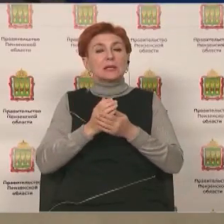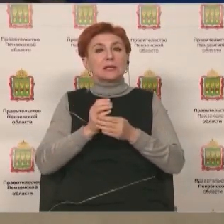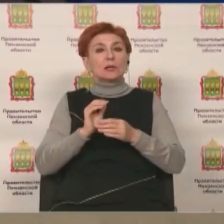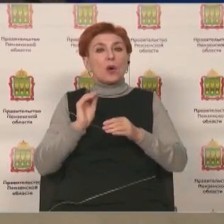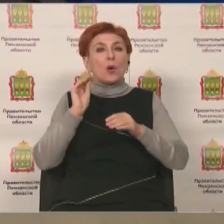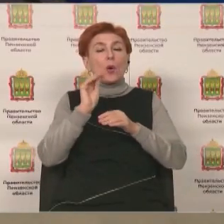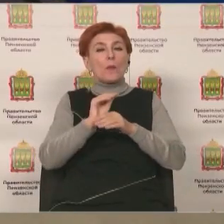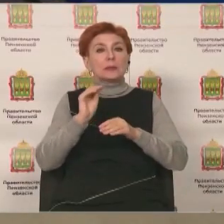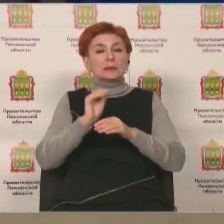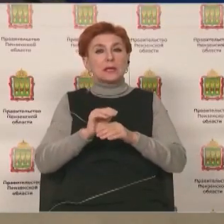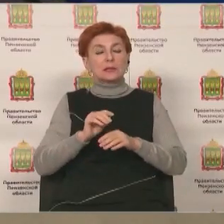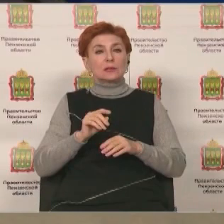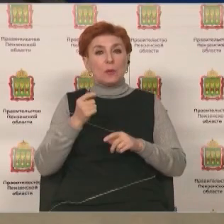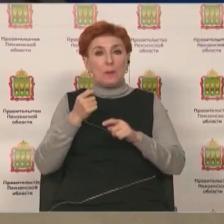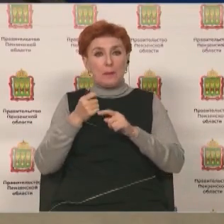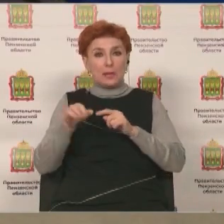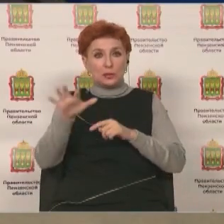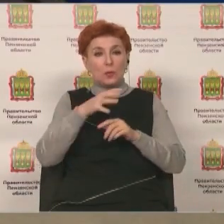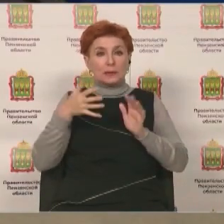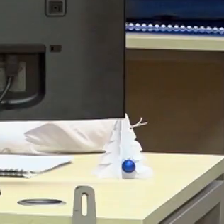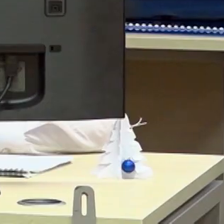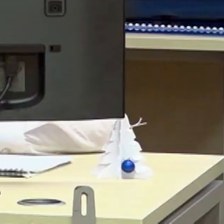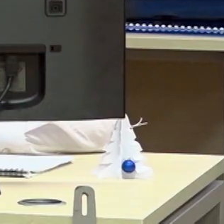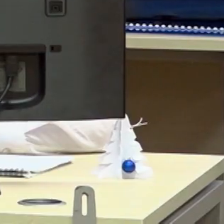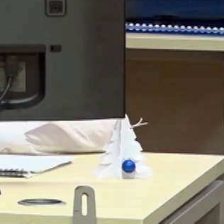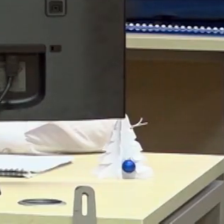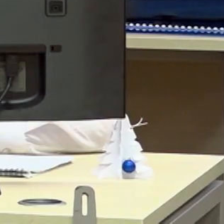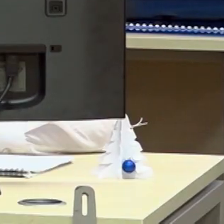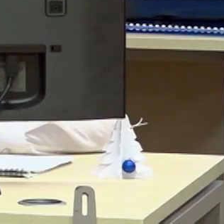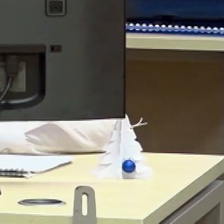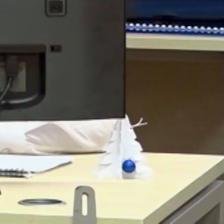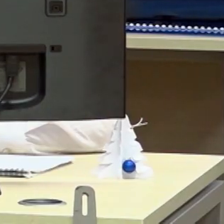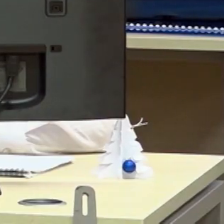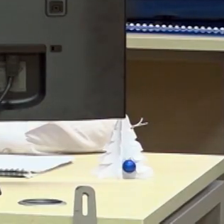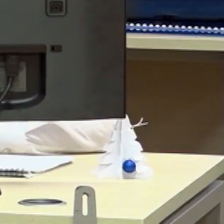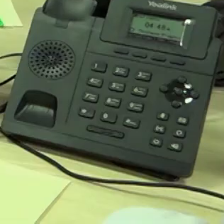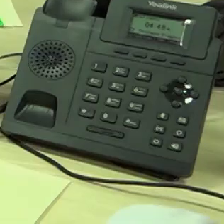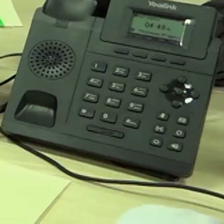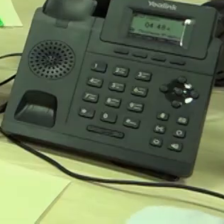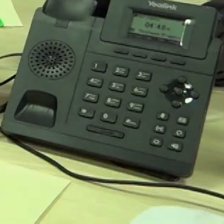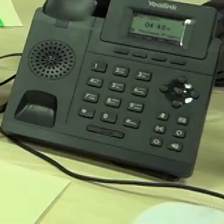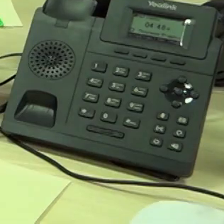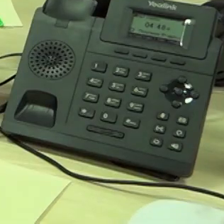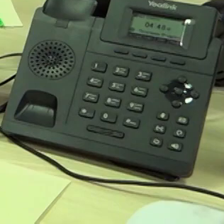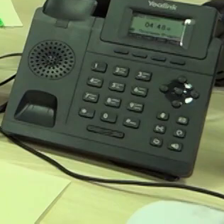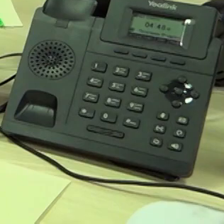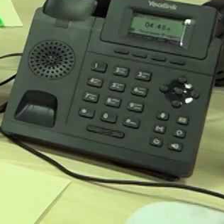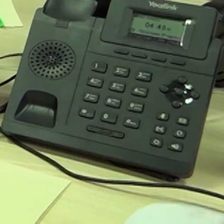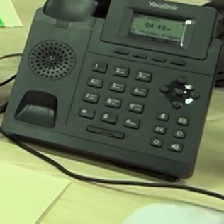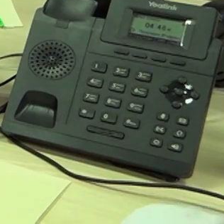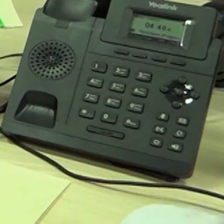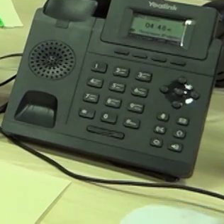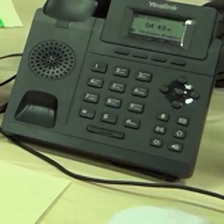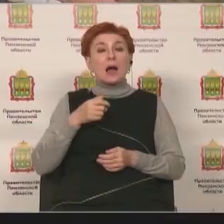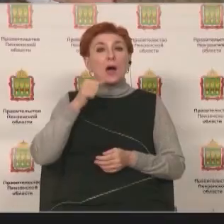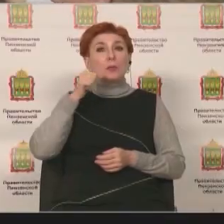информационное событие региона сопровождалось сурдопереводом. Все сообщения фиксировали и систематизировали в аналитическом центре, который работал на